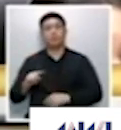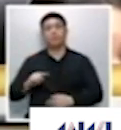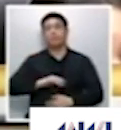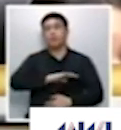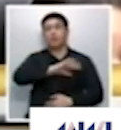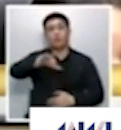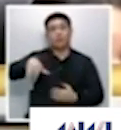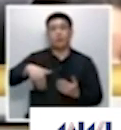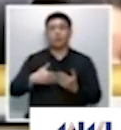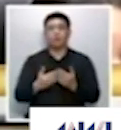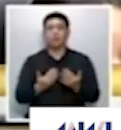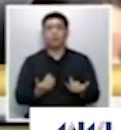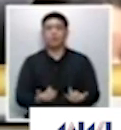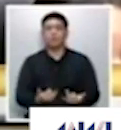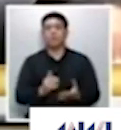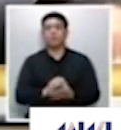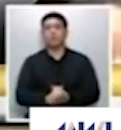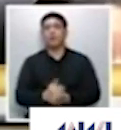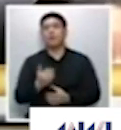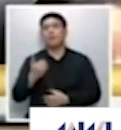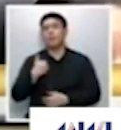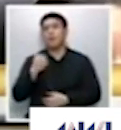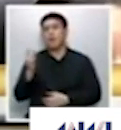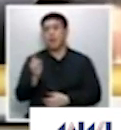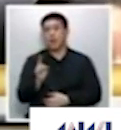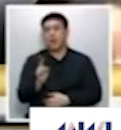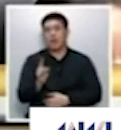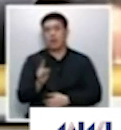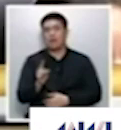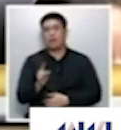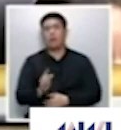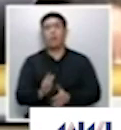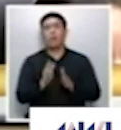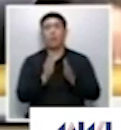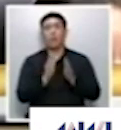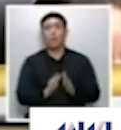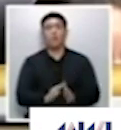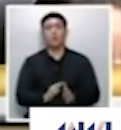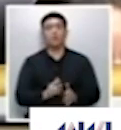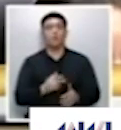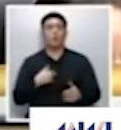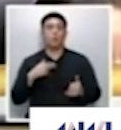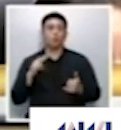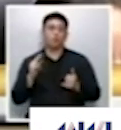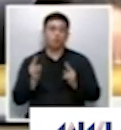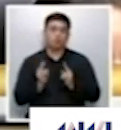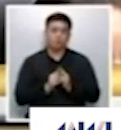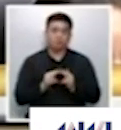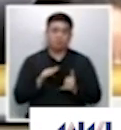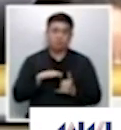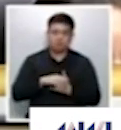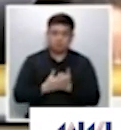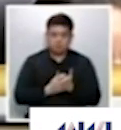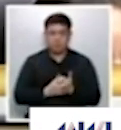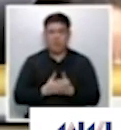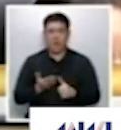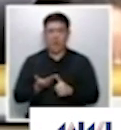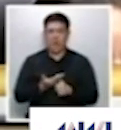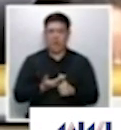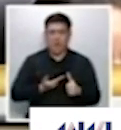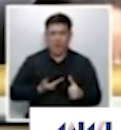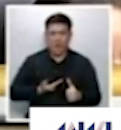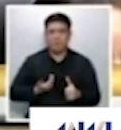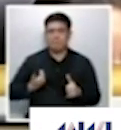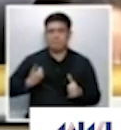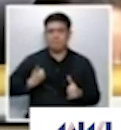ยิ่งขณะนี้ก็ยิ่งมีข่าวผู้ที่กระทำข่มขืนและฆ่าต่อเนื่องกัน